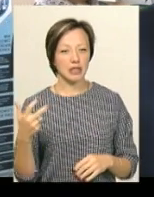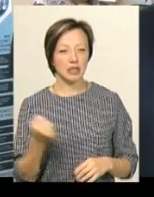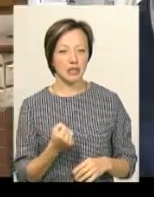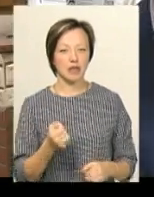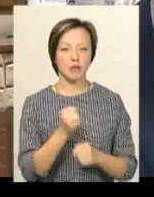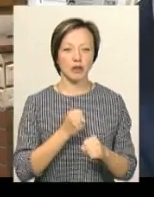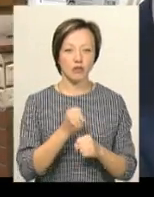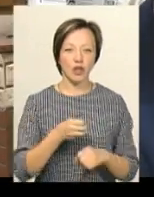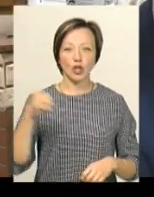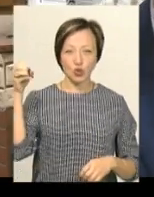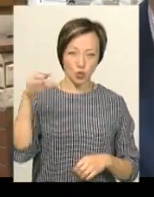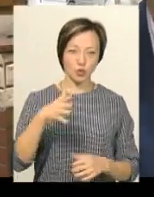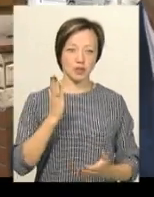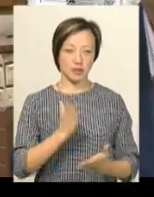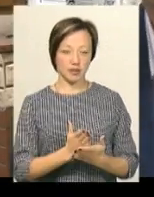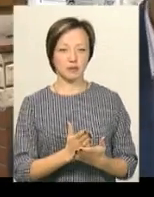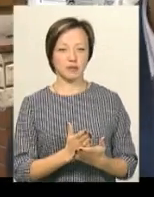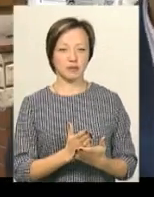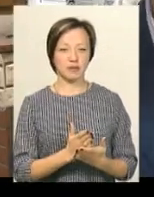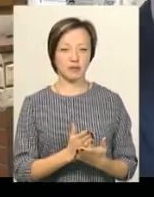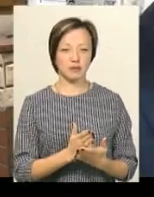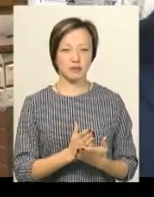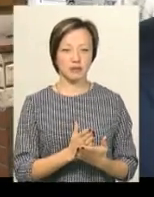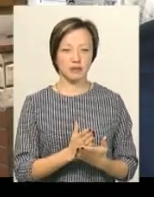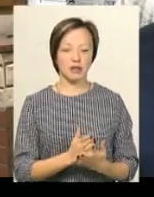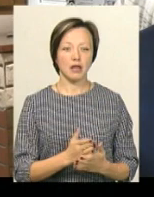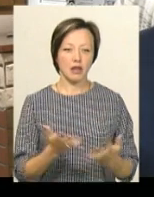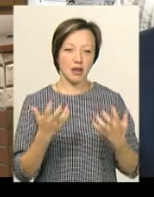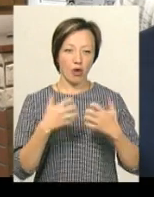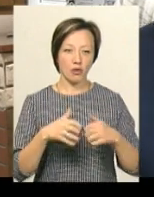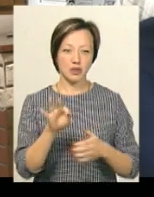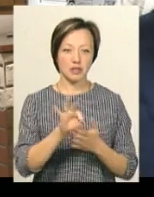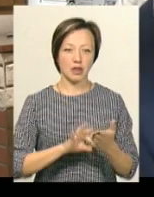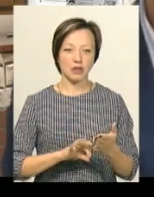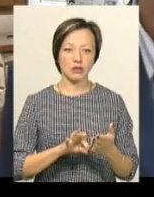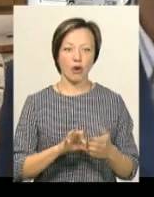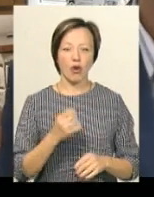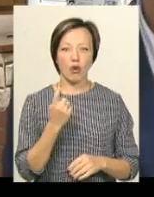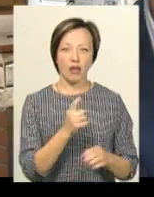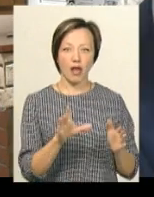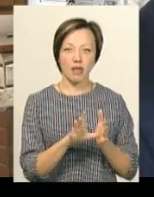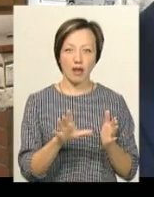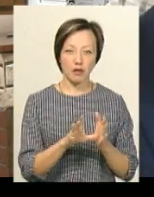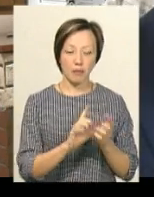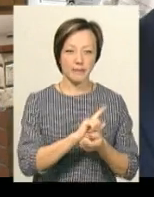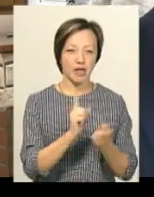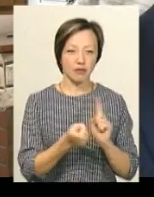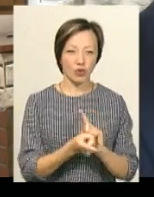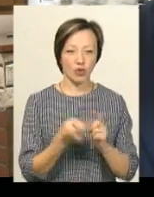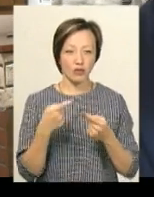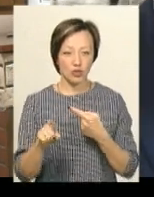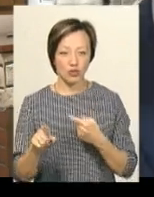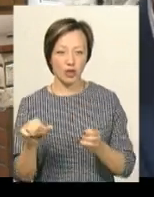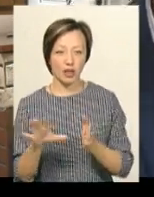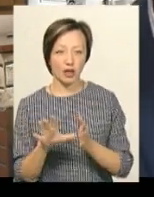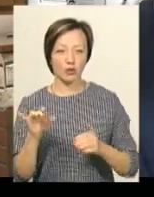працювали. Сонце світує і воно рахує одразу, одна енергія перетворюється в іншу